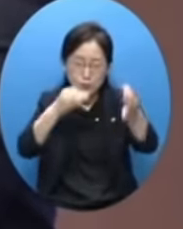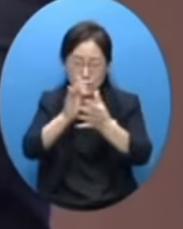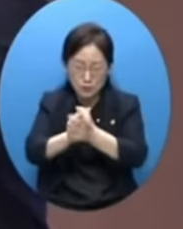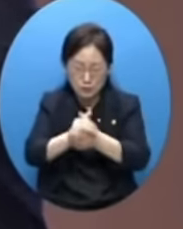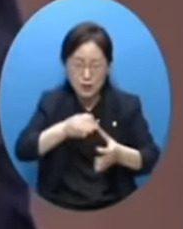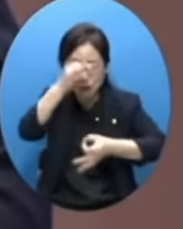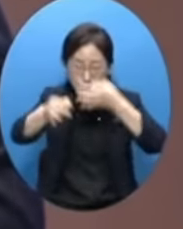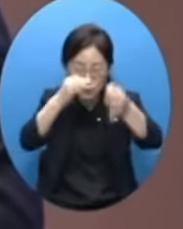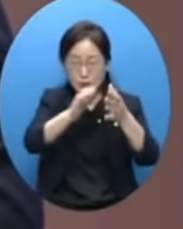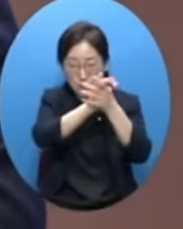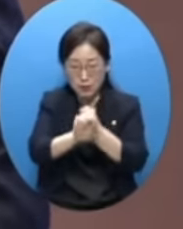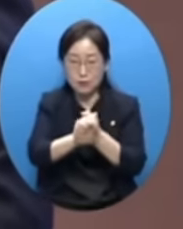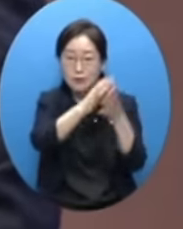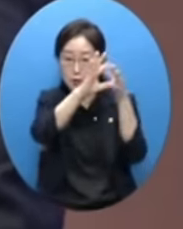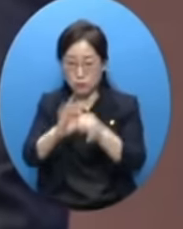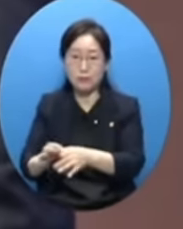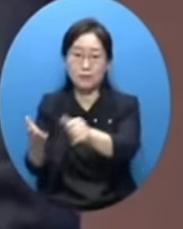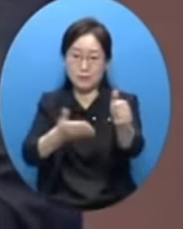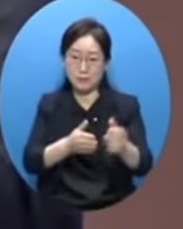부르짖고 또 부르짖어야 되는 것입니다.